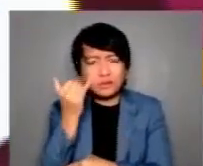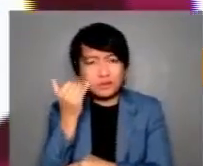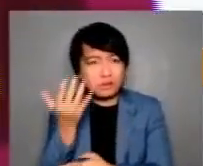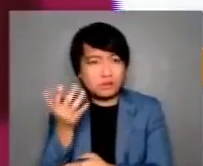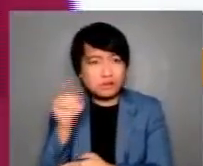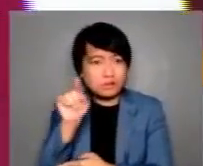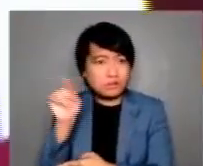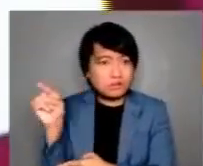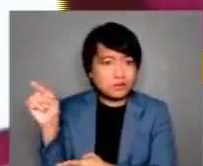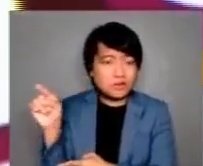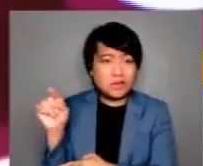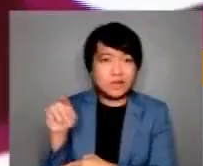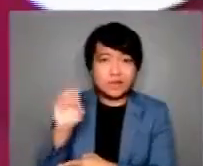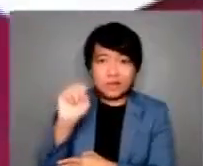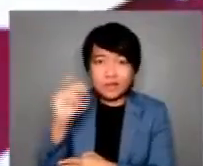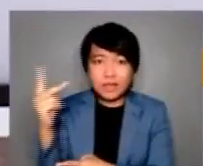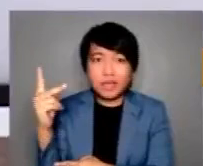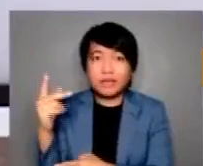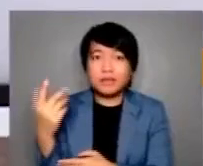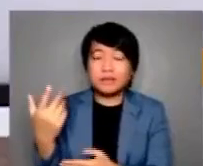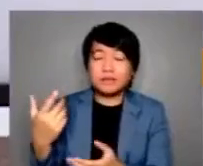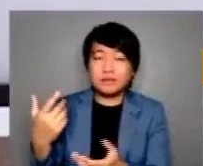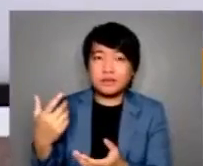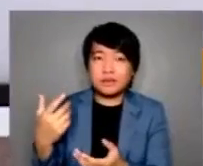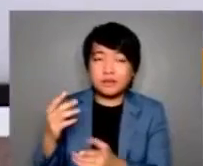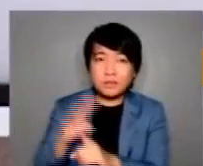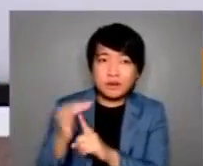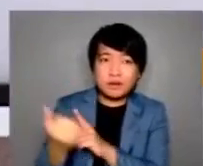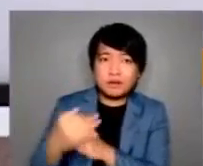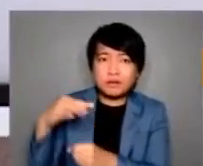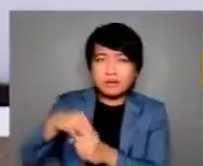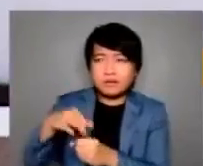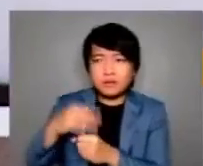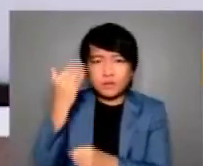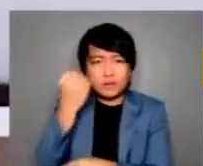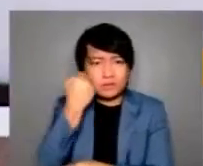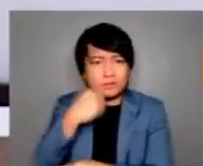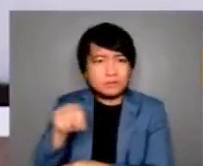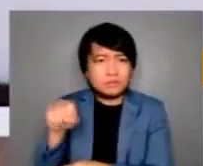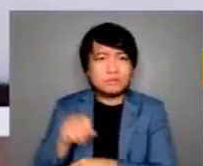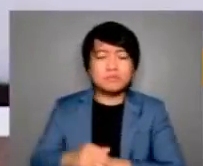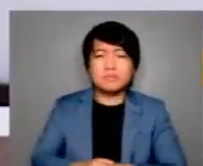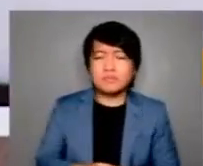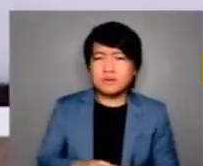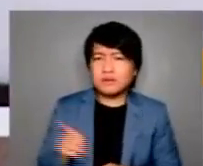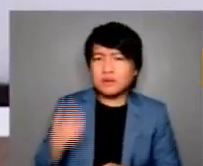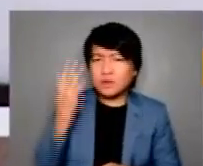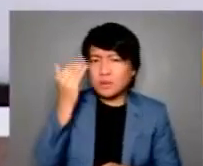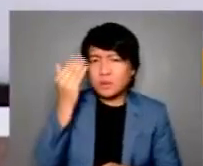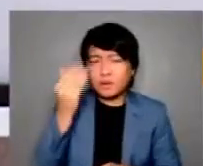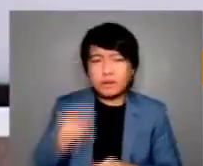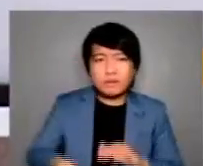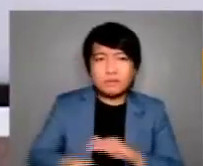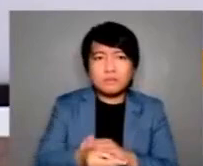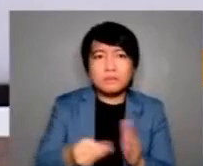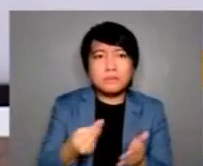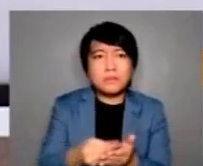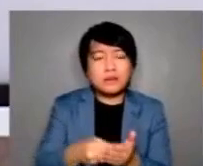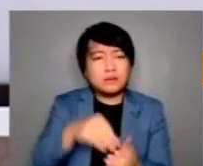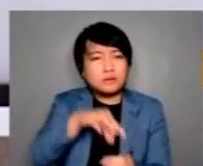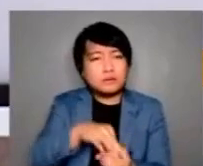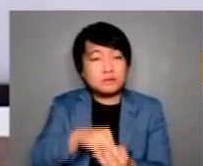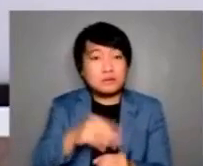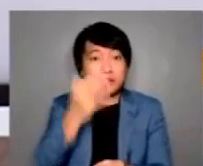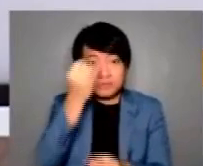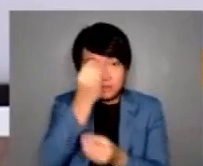kasi Dapat maintindihan ang ating mga kababayan kaya po sila namimili ng ating boto dahil hindi po sila sikat Hindi po sila popular at